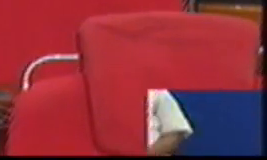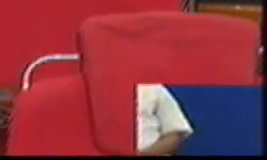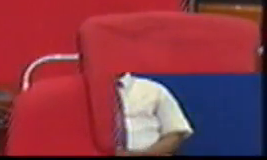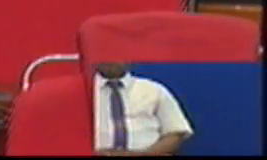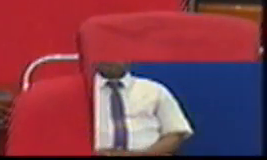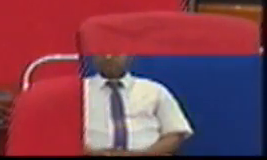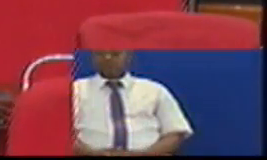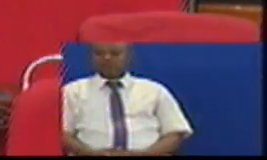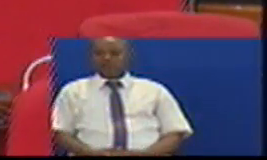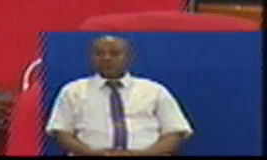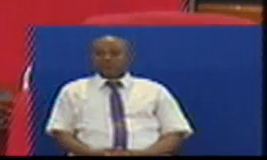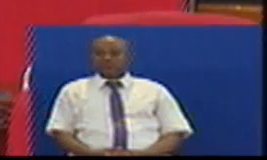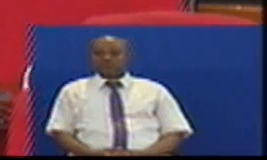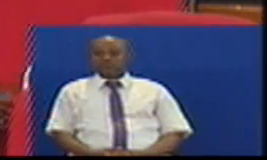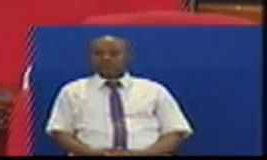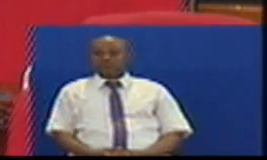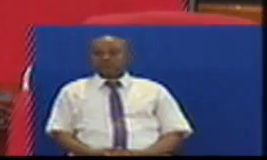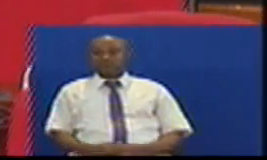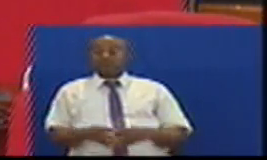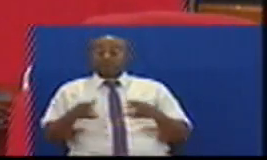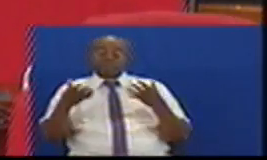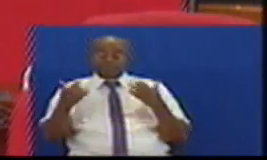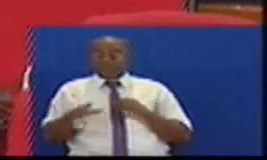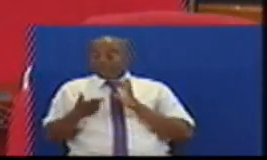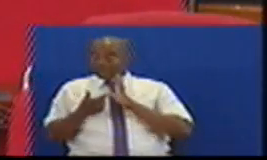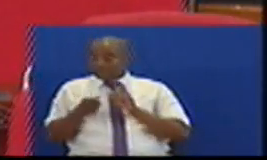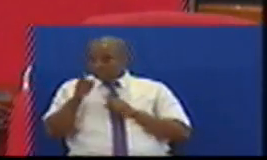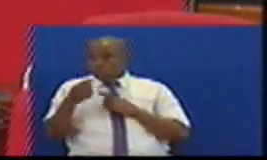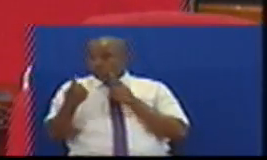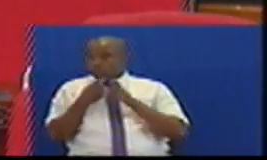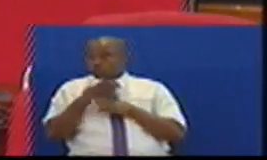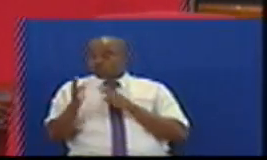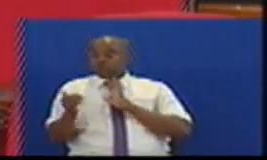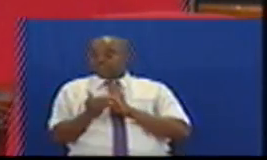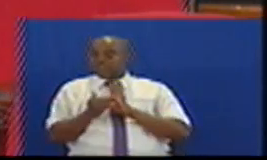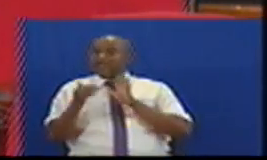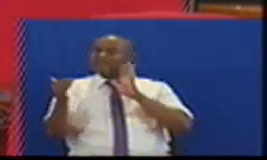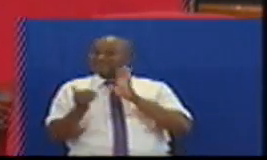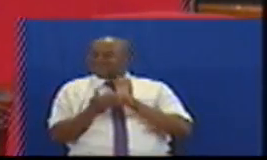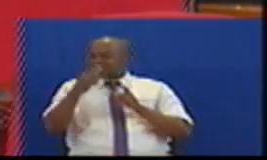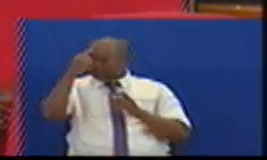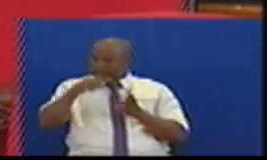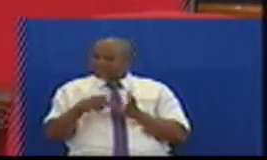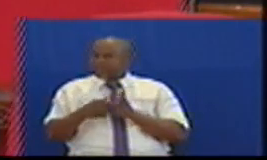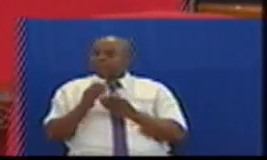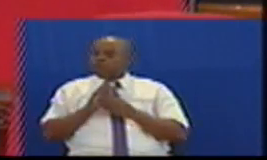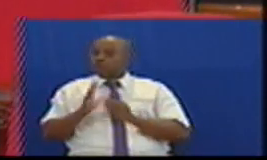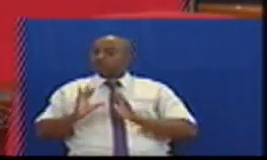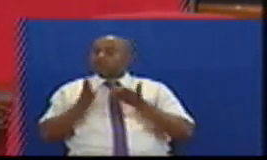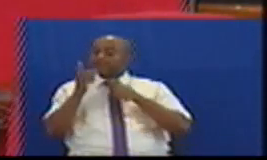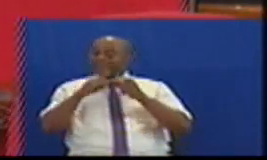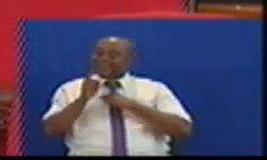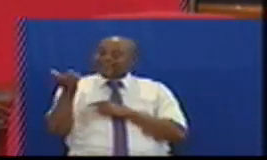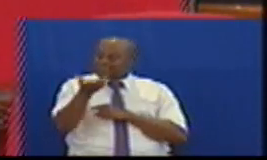habari ya sheria, maana yake ni kwamba unazungumzia mwongozo katika maisha katika nyanja zozote katika jamii yoyote